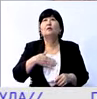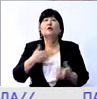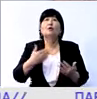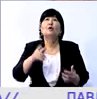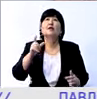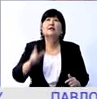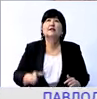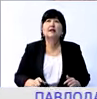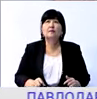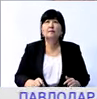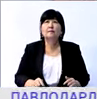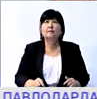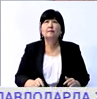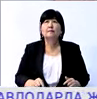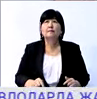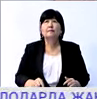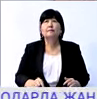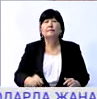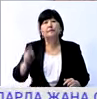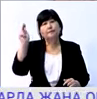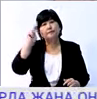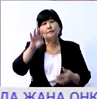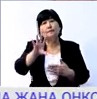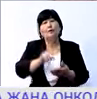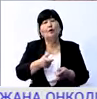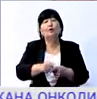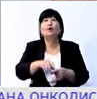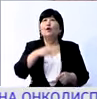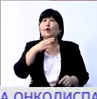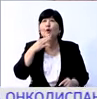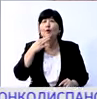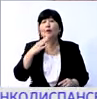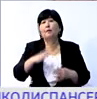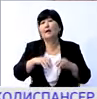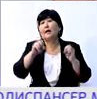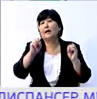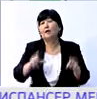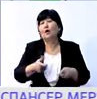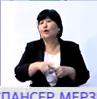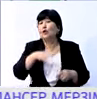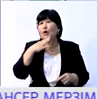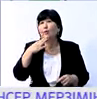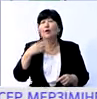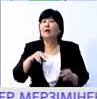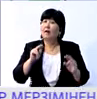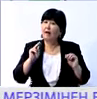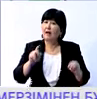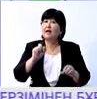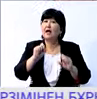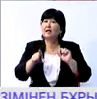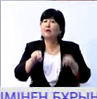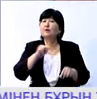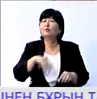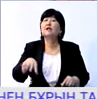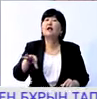кісіден жаңағы үйренетініміз өте көп, тәжірибесі өте мол. Әділ, тапсырылған